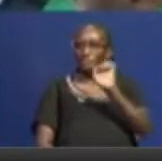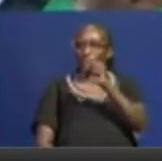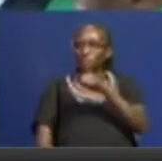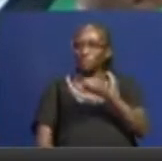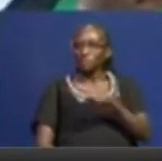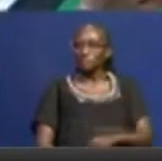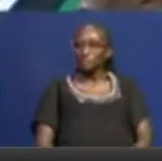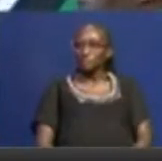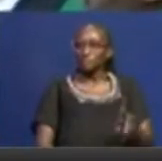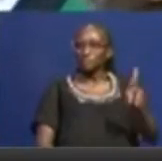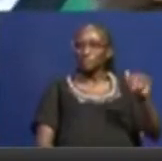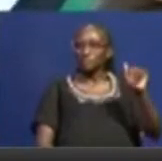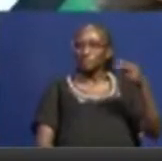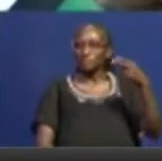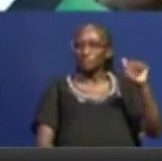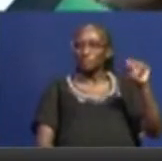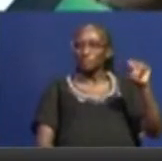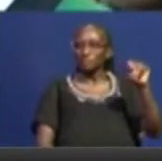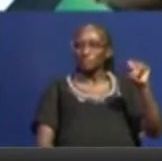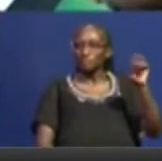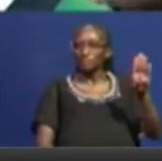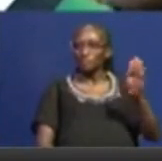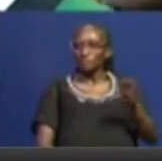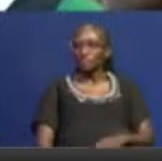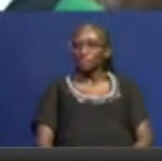Nyeri Rahab Mokami Washira.